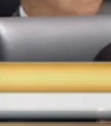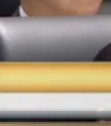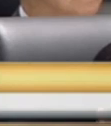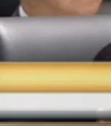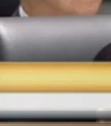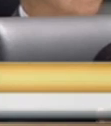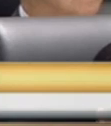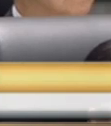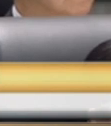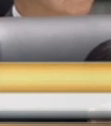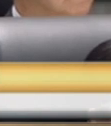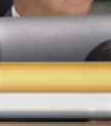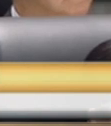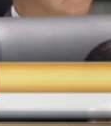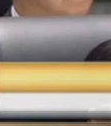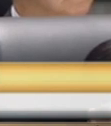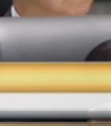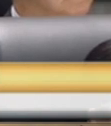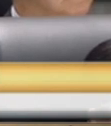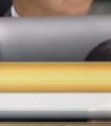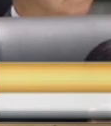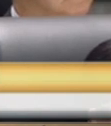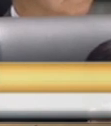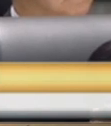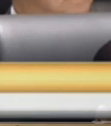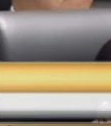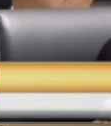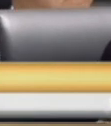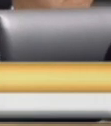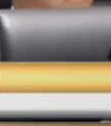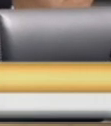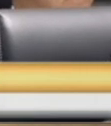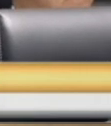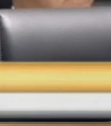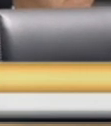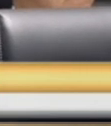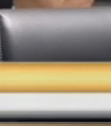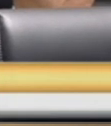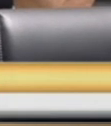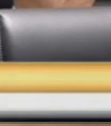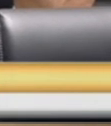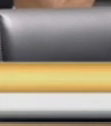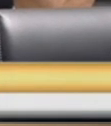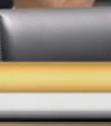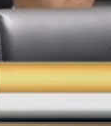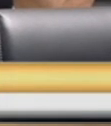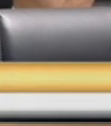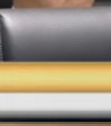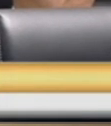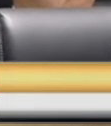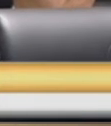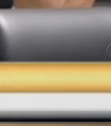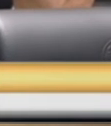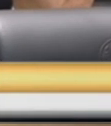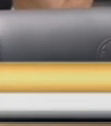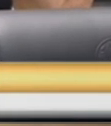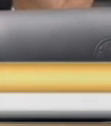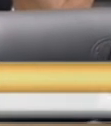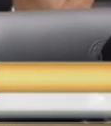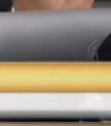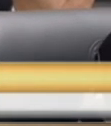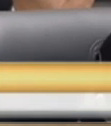ยเพราะฉะนั้นจึงต้องมีสถานที่ที่เหมาะสมในการรปภ.ในฐานะผู้นำประเทศและอื่นๆอีกหลายอย่